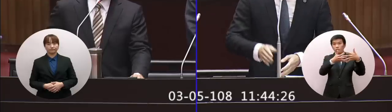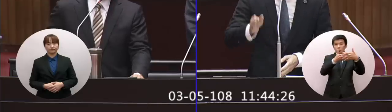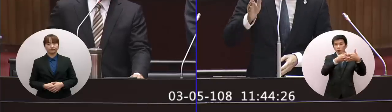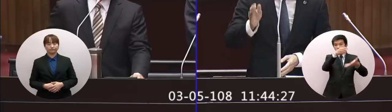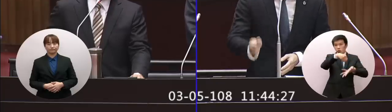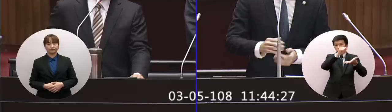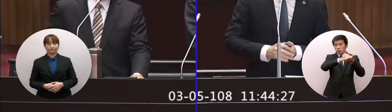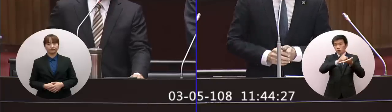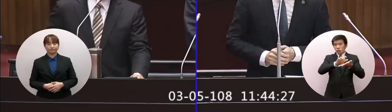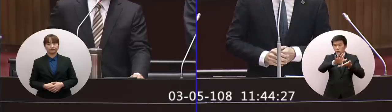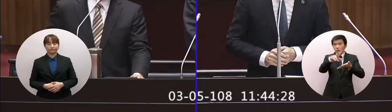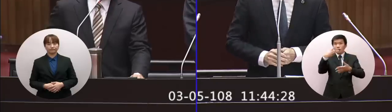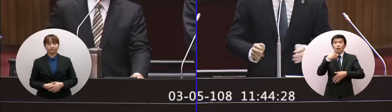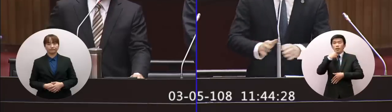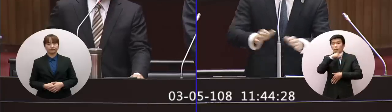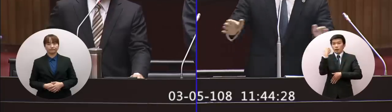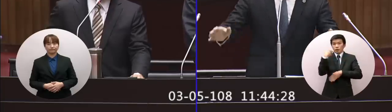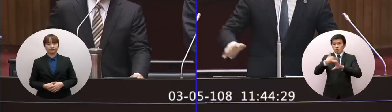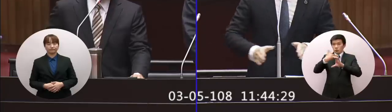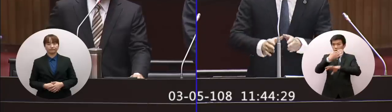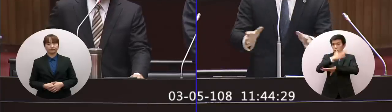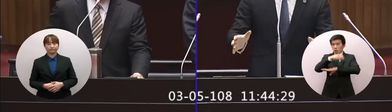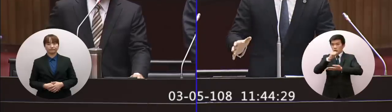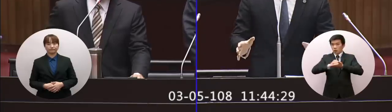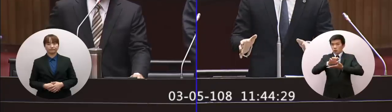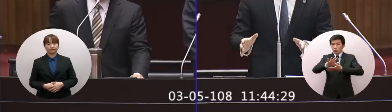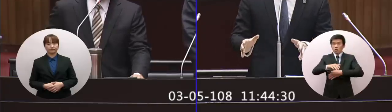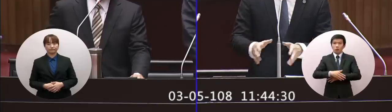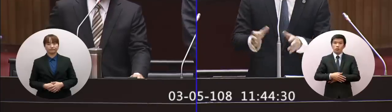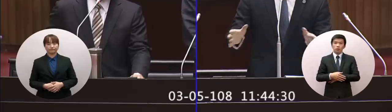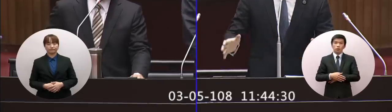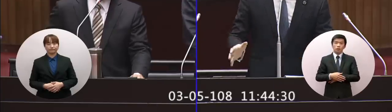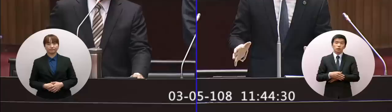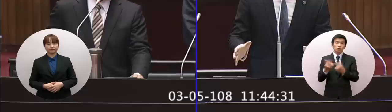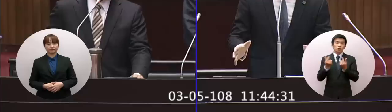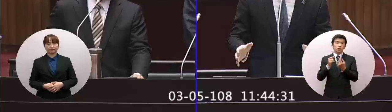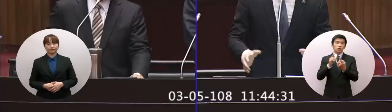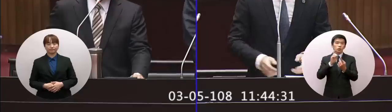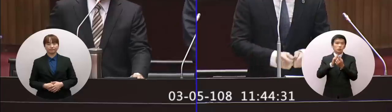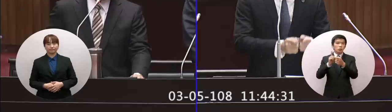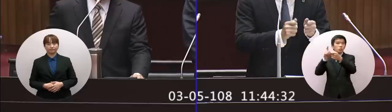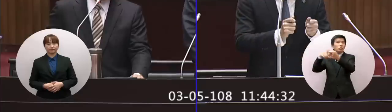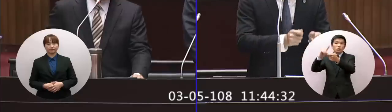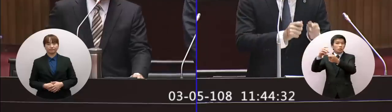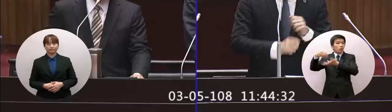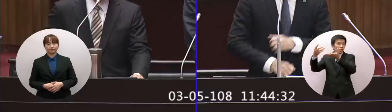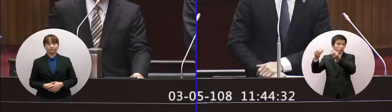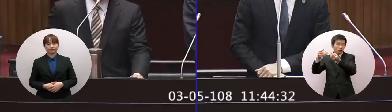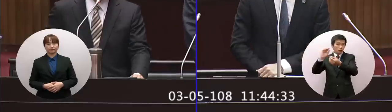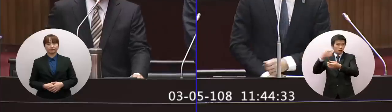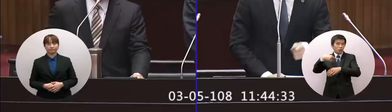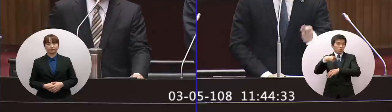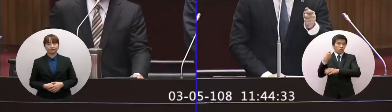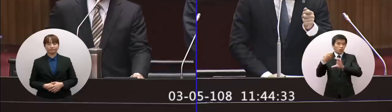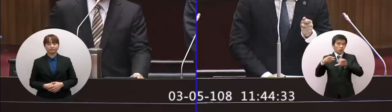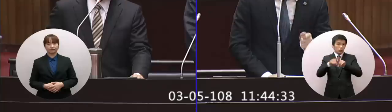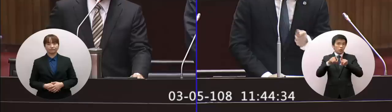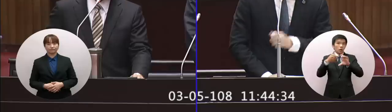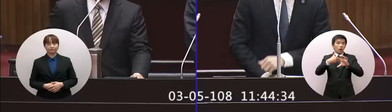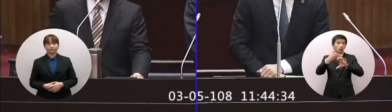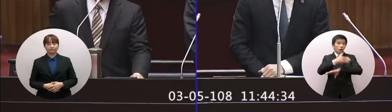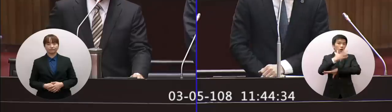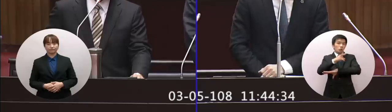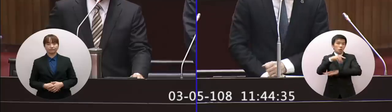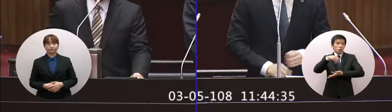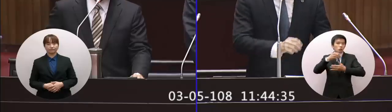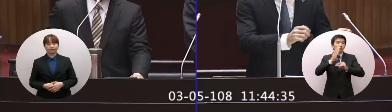以外，其实连台湾的媒体，唔是讲有这个特别这个意识形态的媒体哦，是嘛，大家认为讲。还